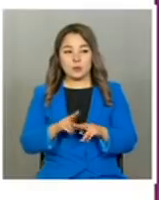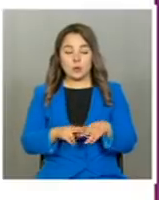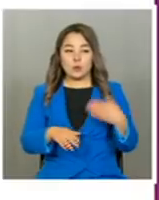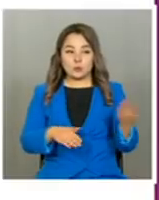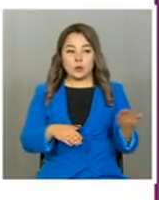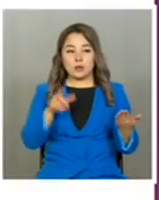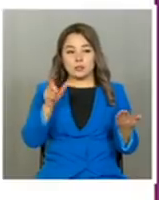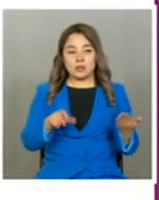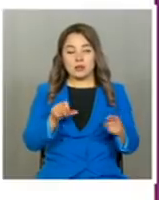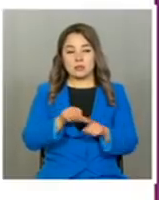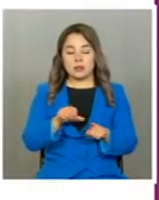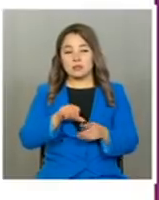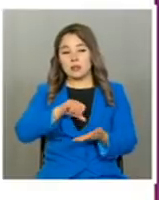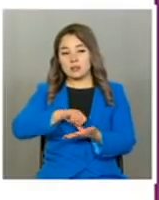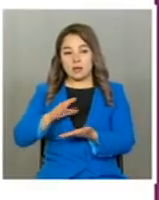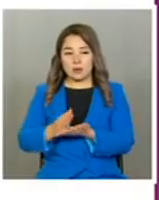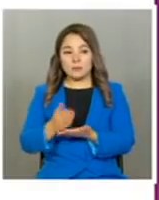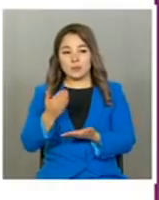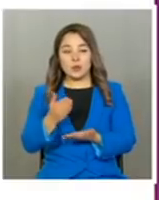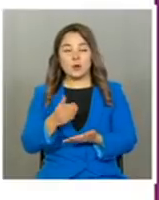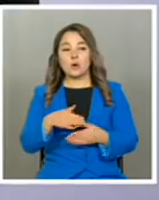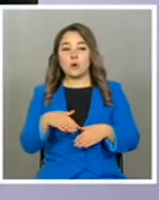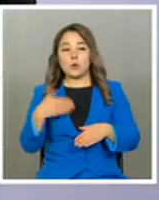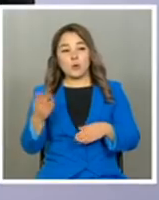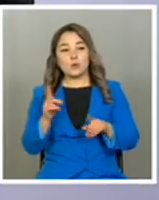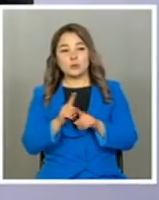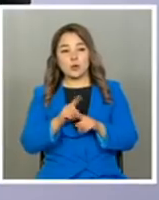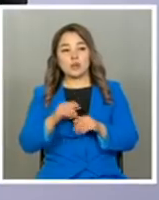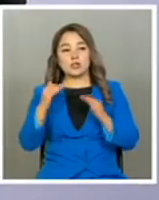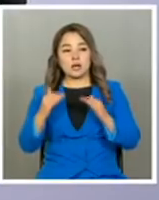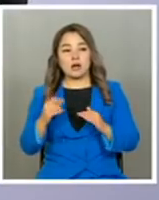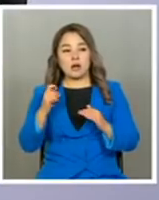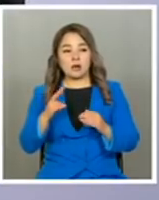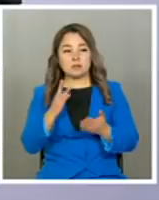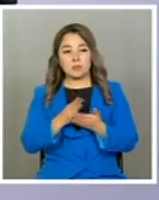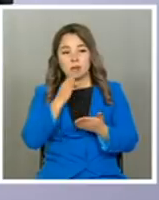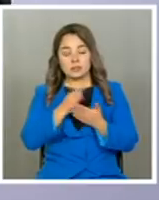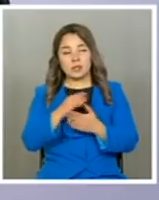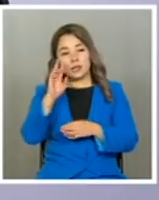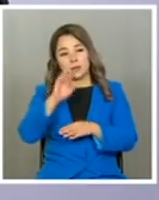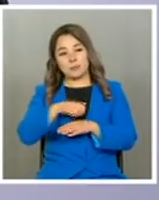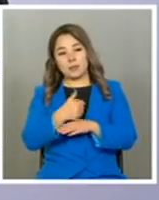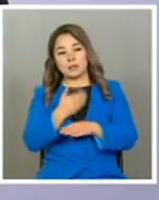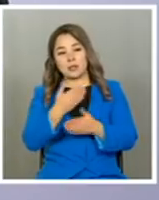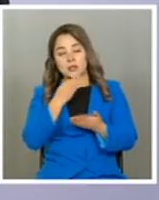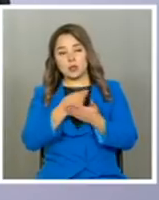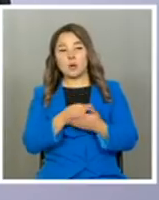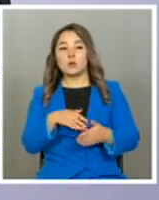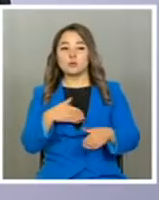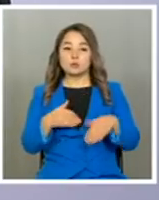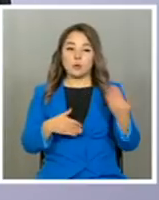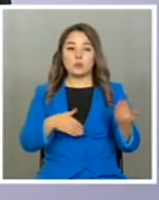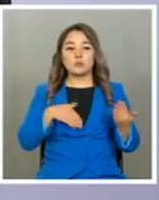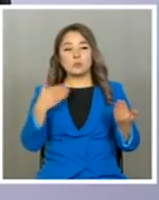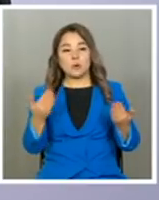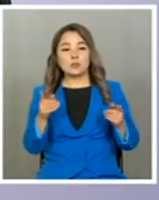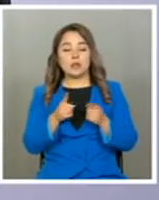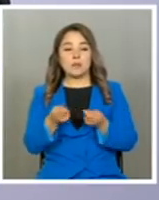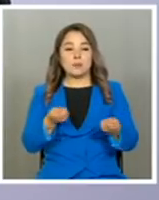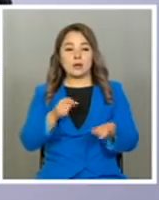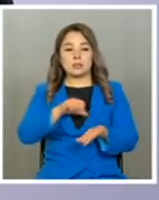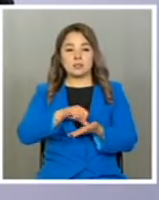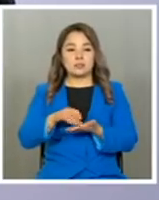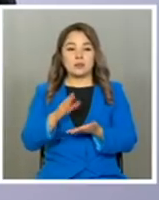хандар және оң жақ кіші хандар болды. Олар, яғни империяның сол жақ оң жағын басқарды,